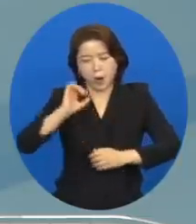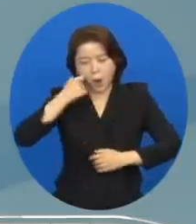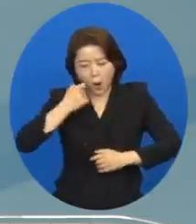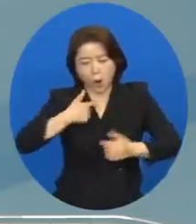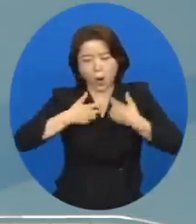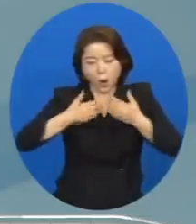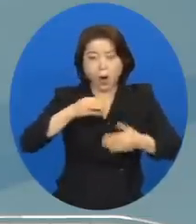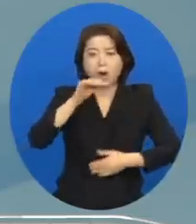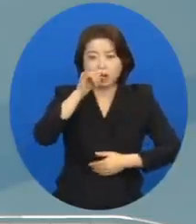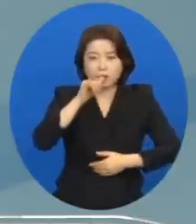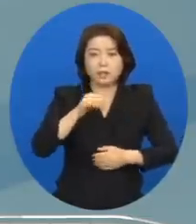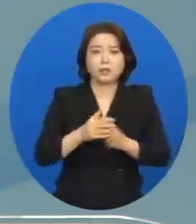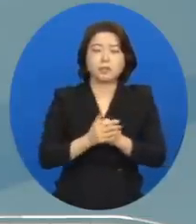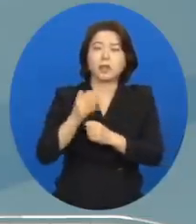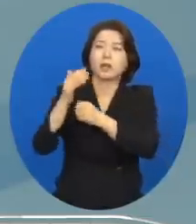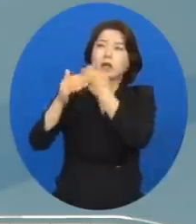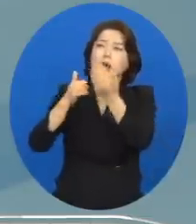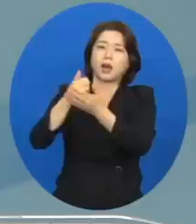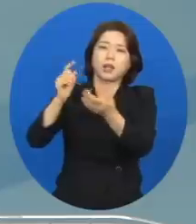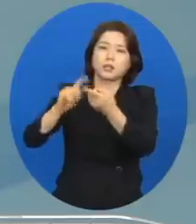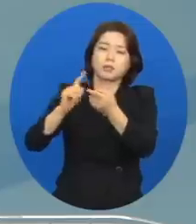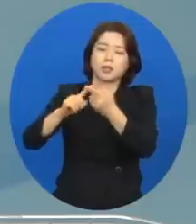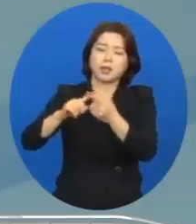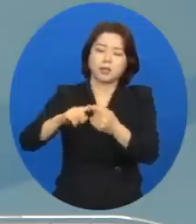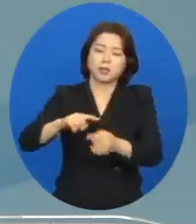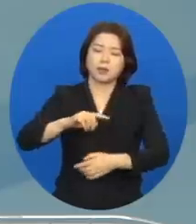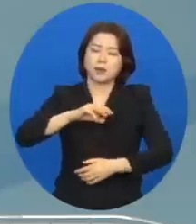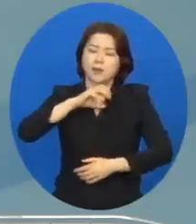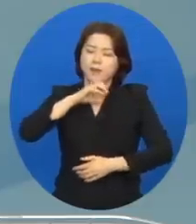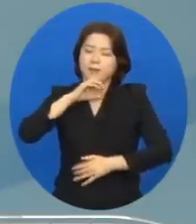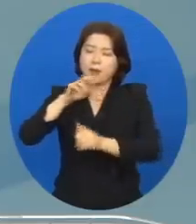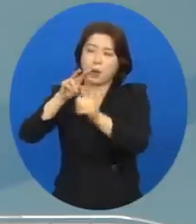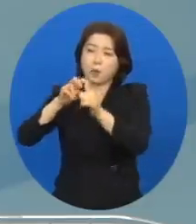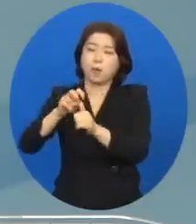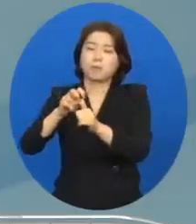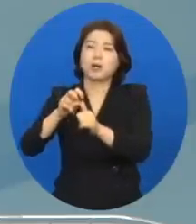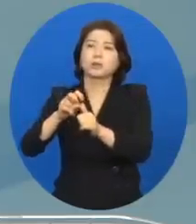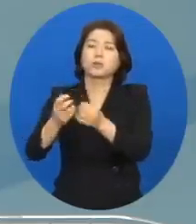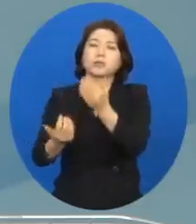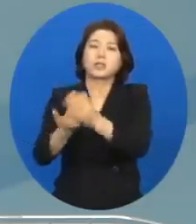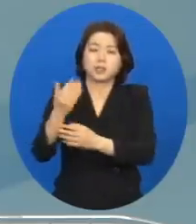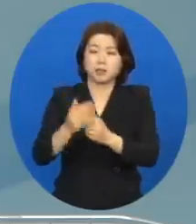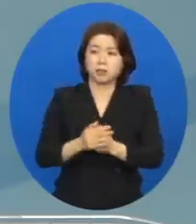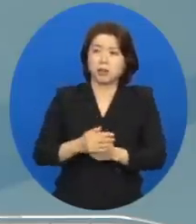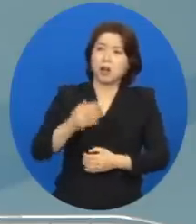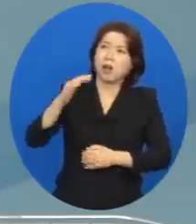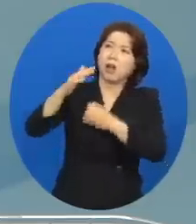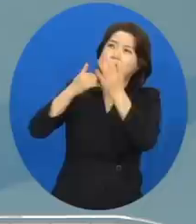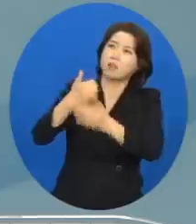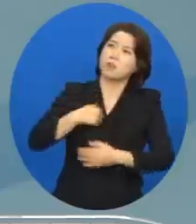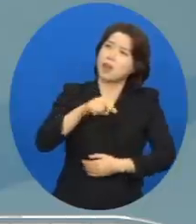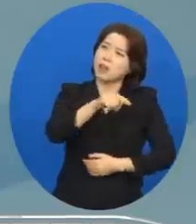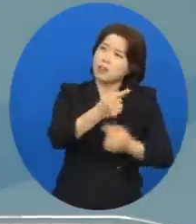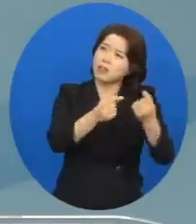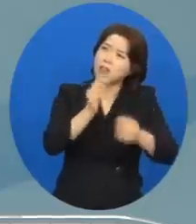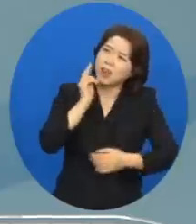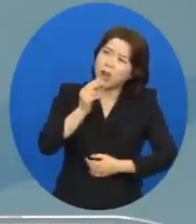겪었는지 하나님에 대한 원망도 일어나더라. 이렇게까지 제가 해야 되는 겁니까?